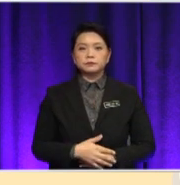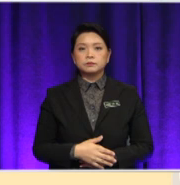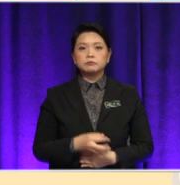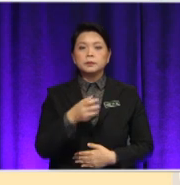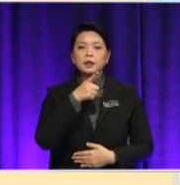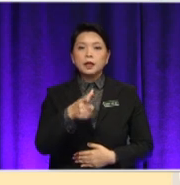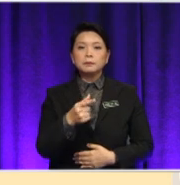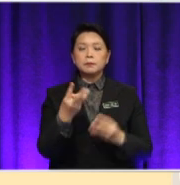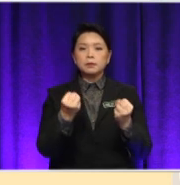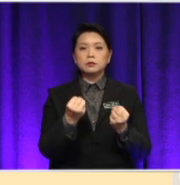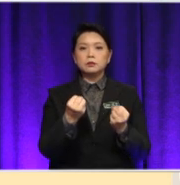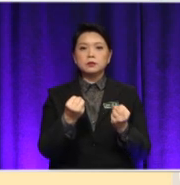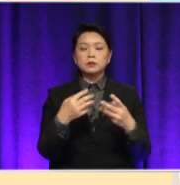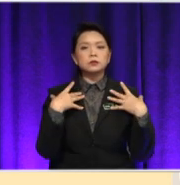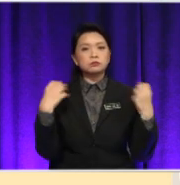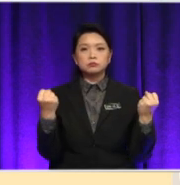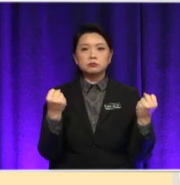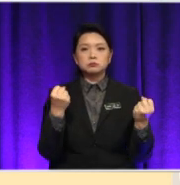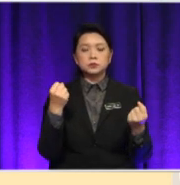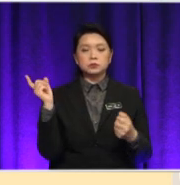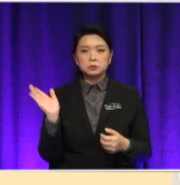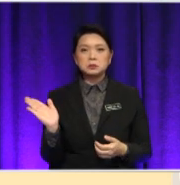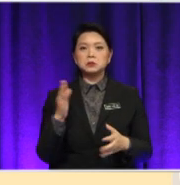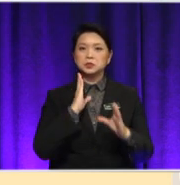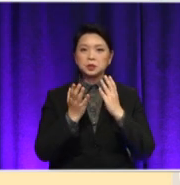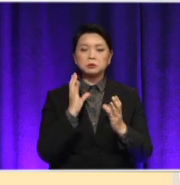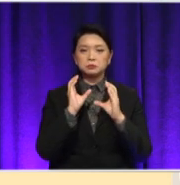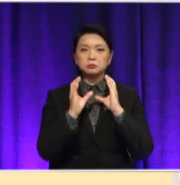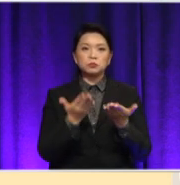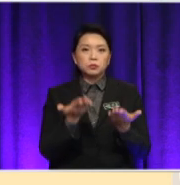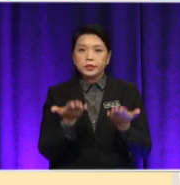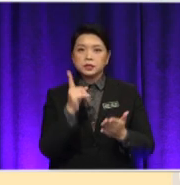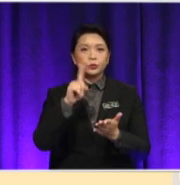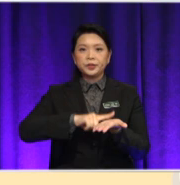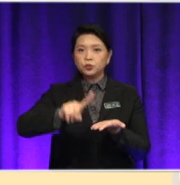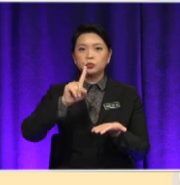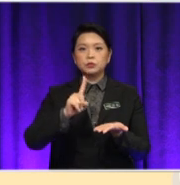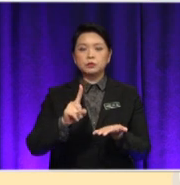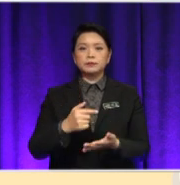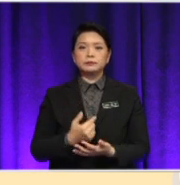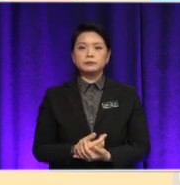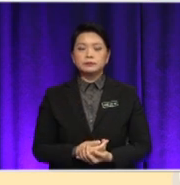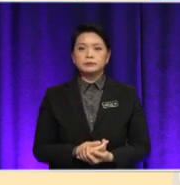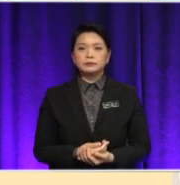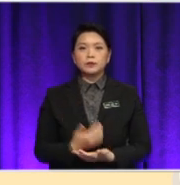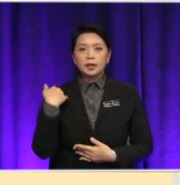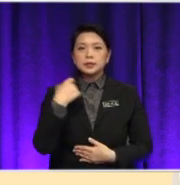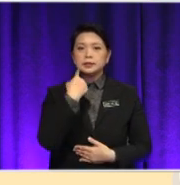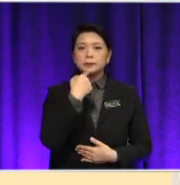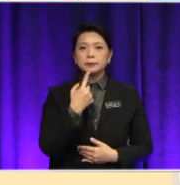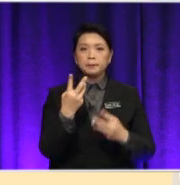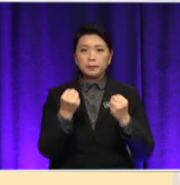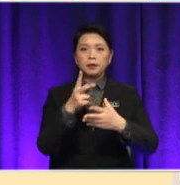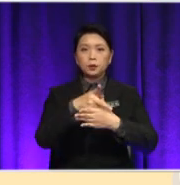tu? Dalam seminggu dalam macam tu. Dalam seminggu. Maksud dia kecederaan ringan di situ. Okey. Okey, ada sesiapa lagi yang nak